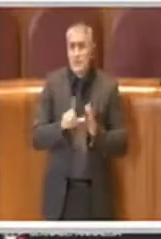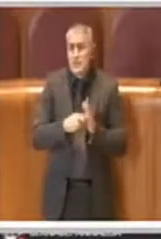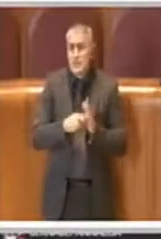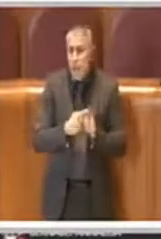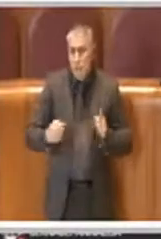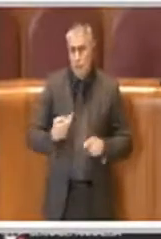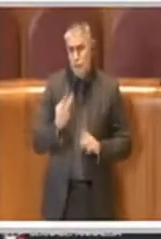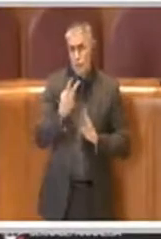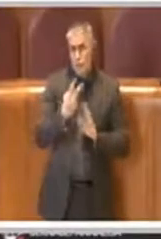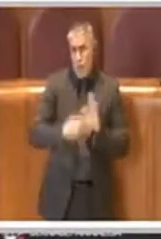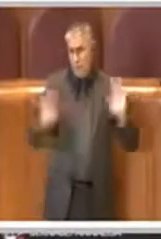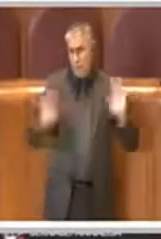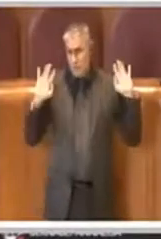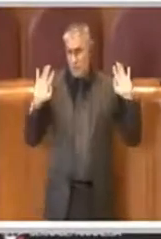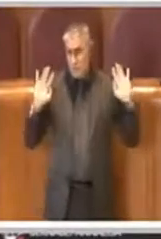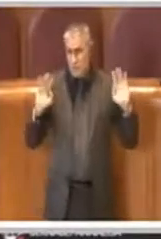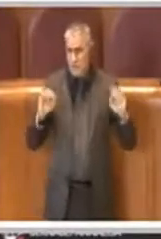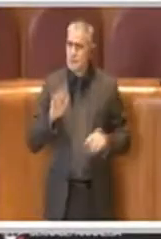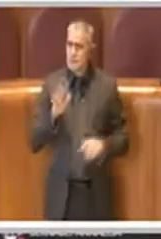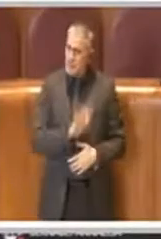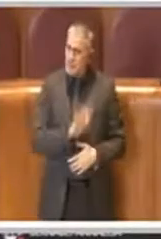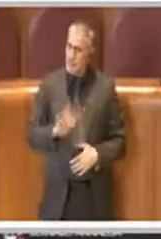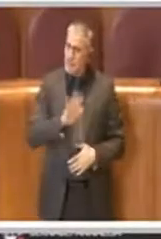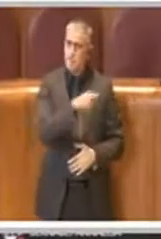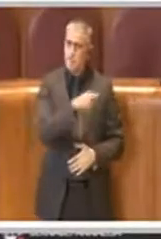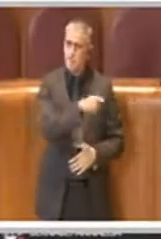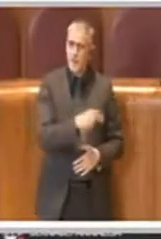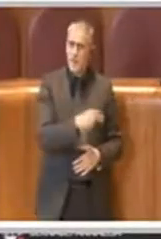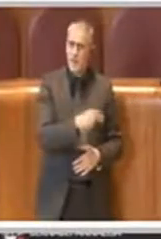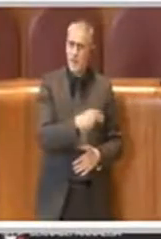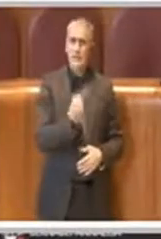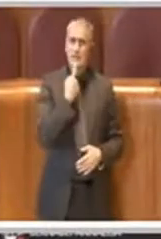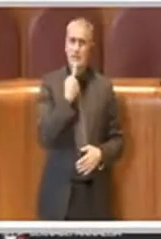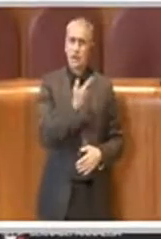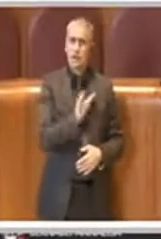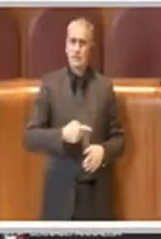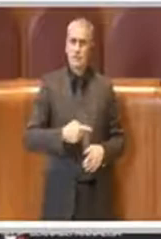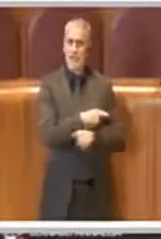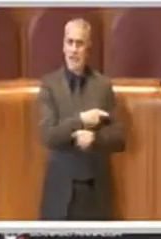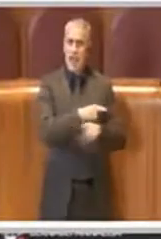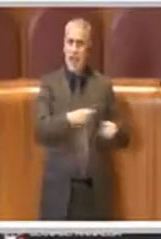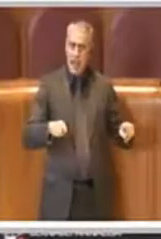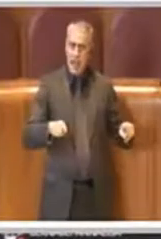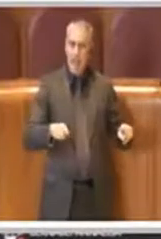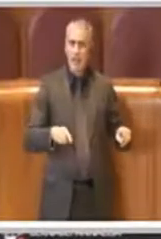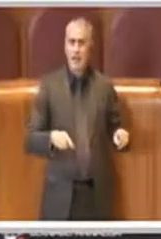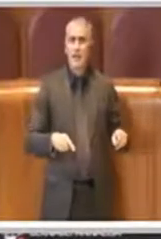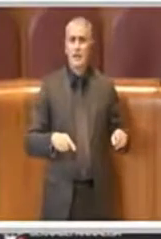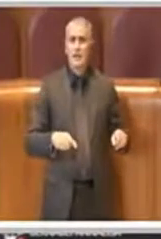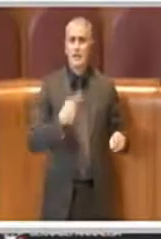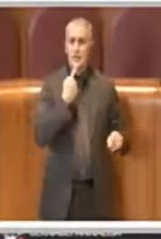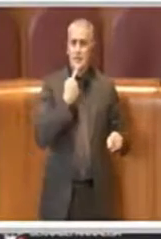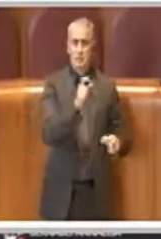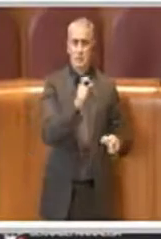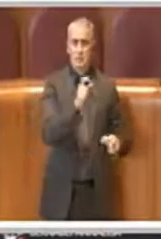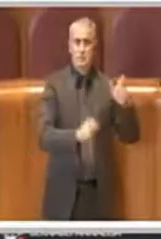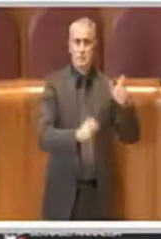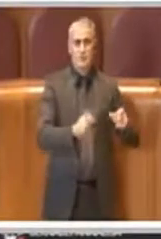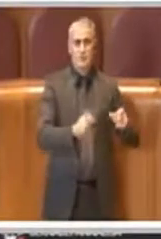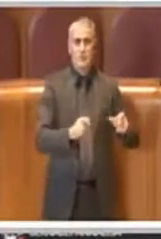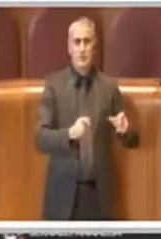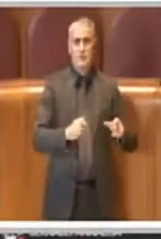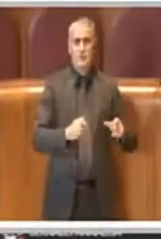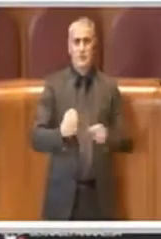mesi, trovo poco rispettoso che invece i consiglieri capitolini, che rappresentano la comunità cittadina, come ci ricorda anche il